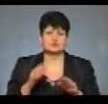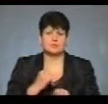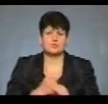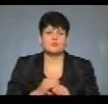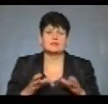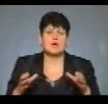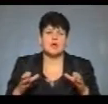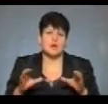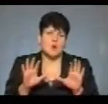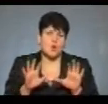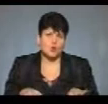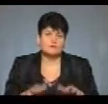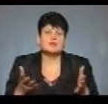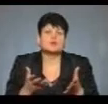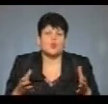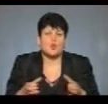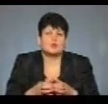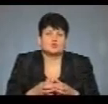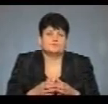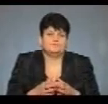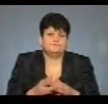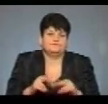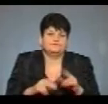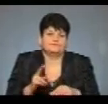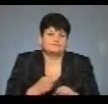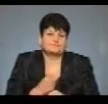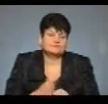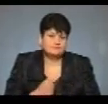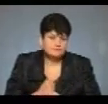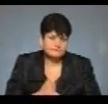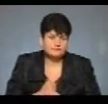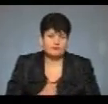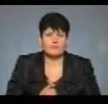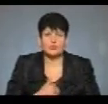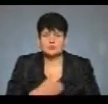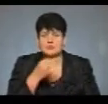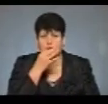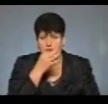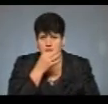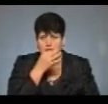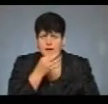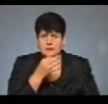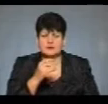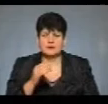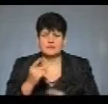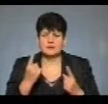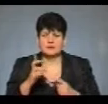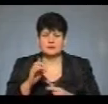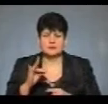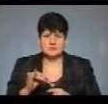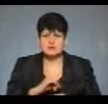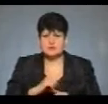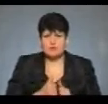голова, з якою коаліцією будувати стосунки? Хочу сказати, що щодо Великобірківської, то самовисуванці